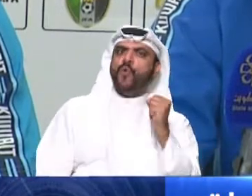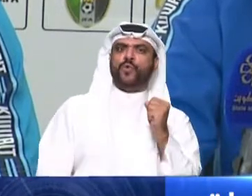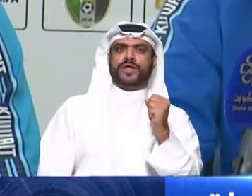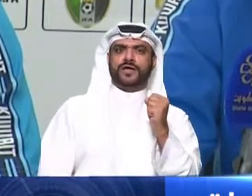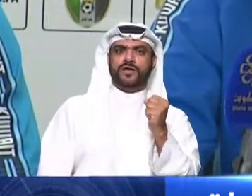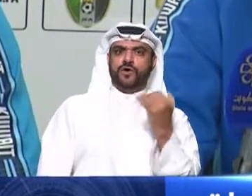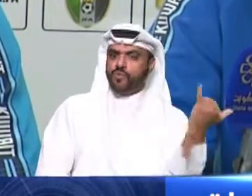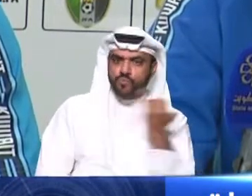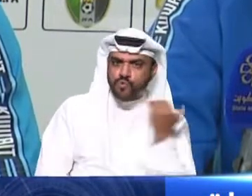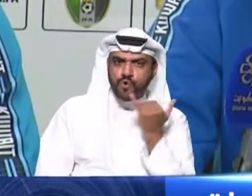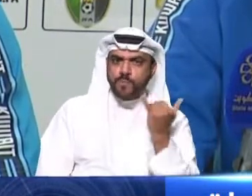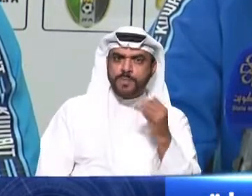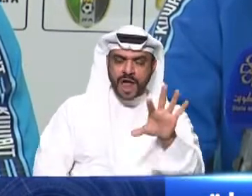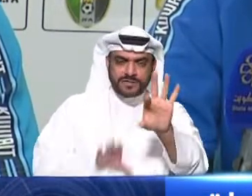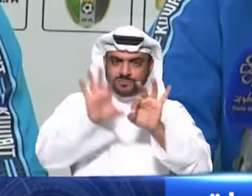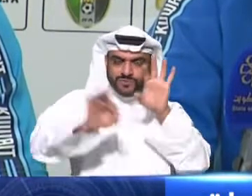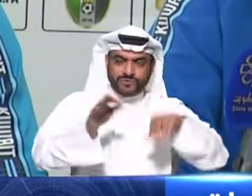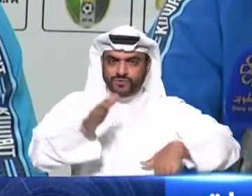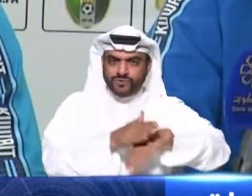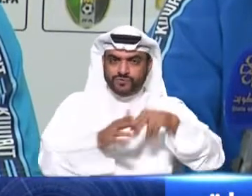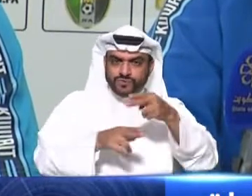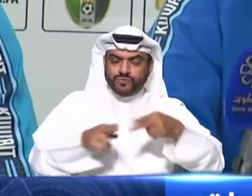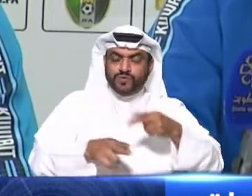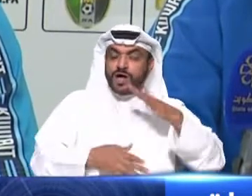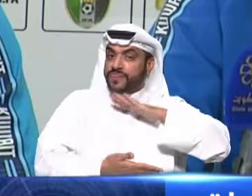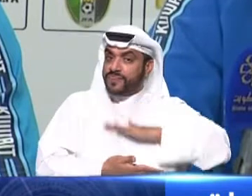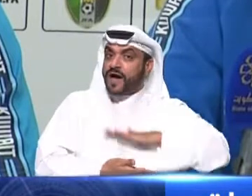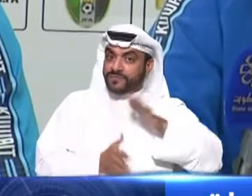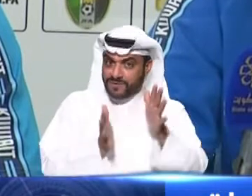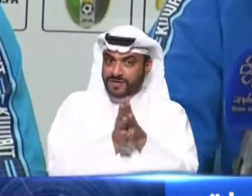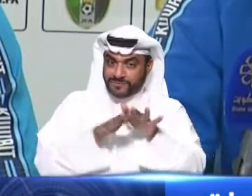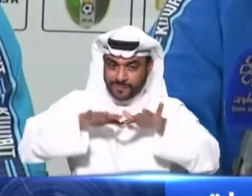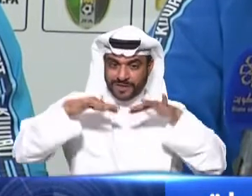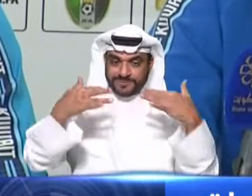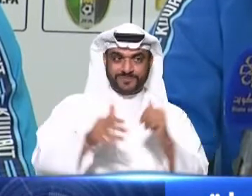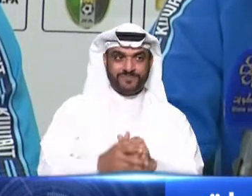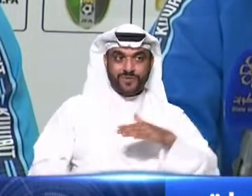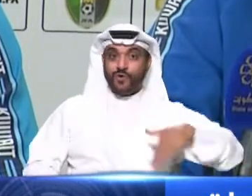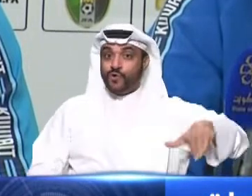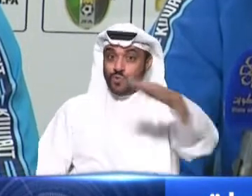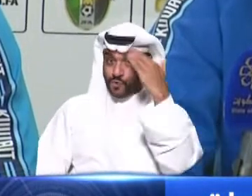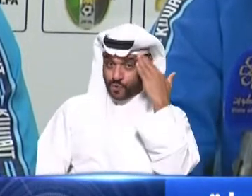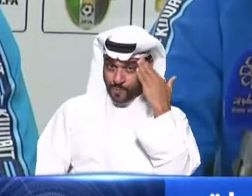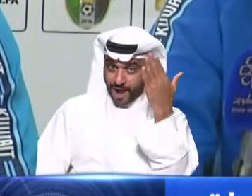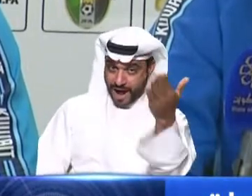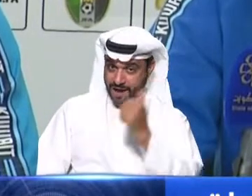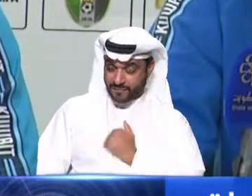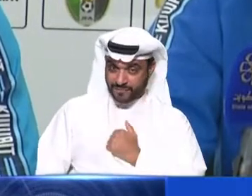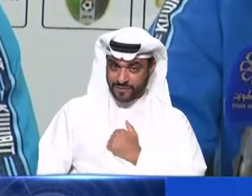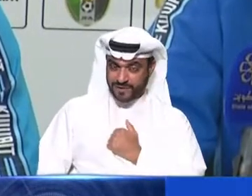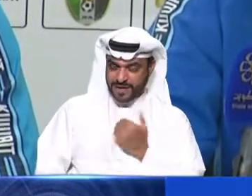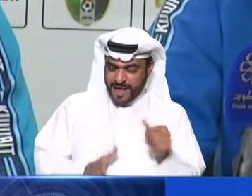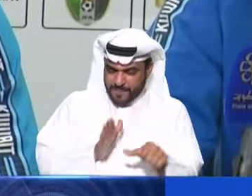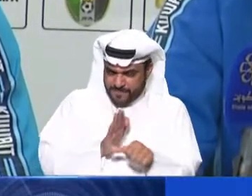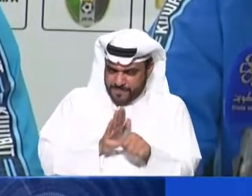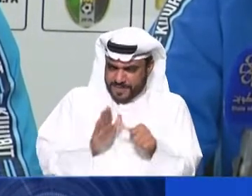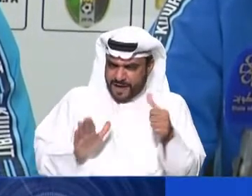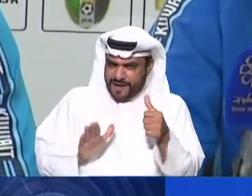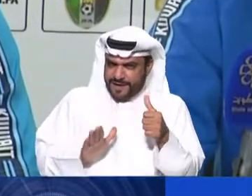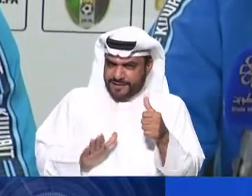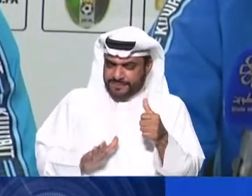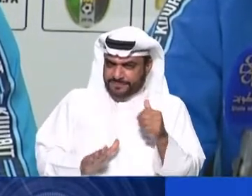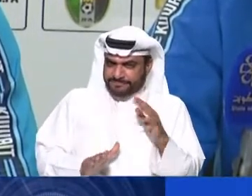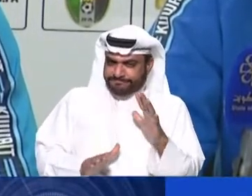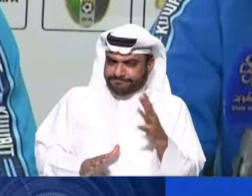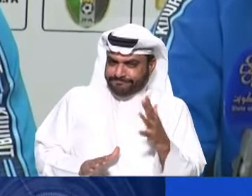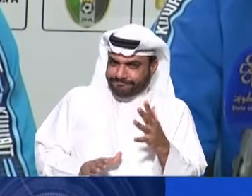وعلى اعتياد الأزرق على اللعب في ظل الضغط الجماهيري. الكل كان متشائم أو الكل كان مستاء من